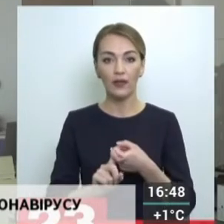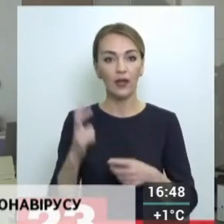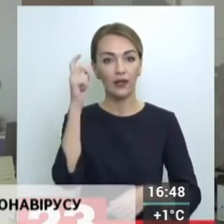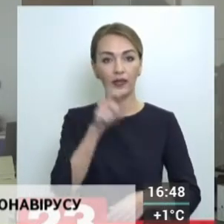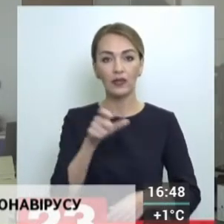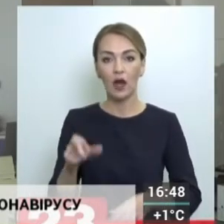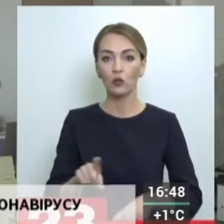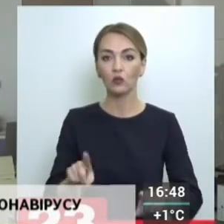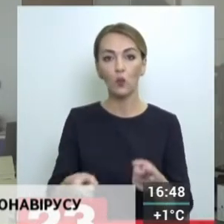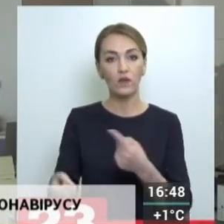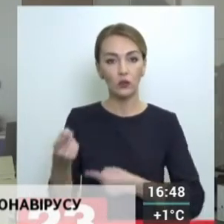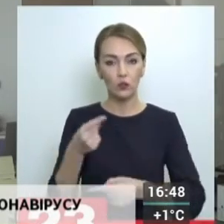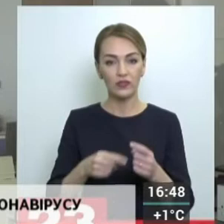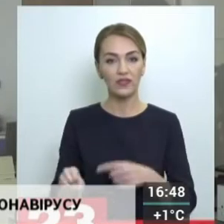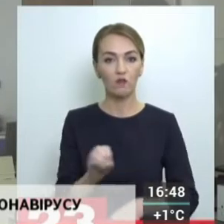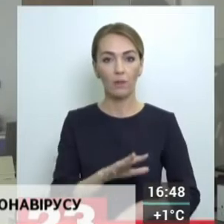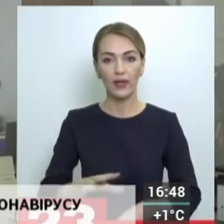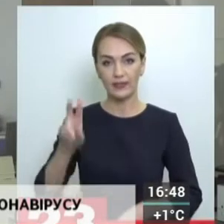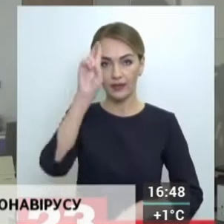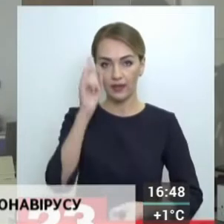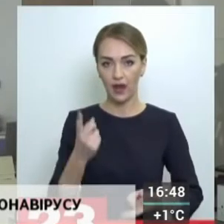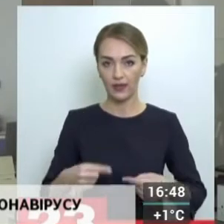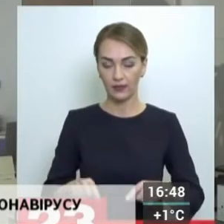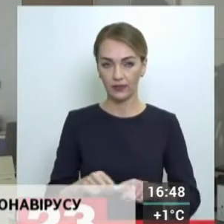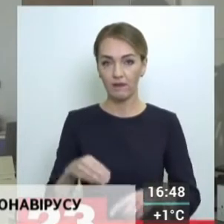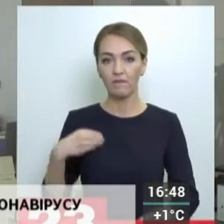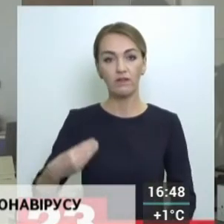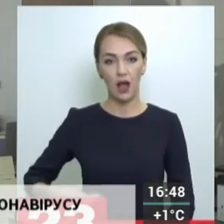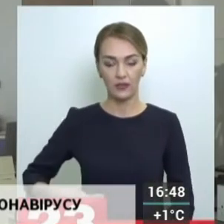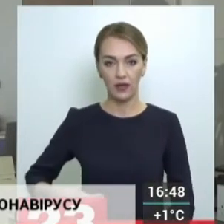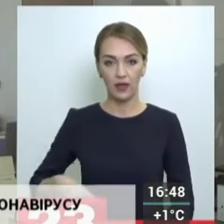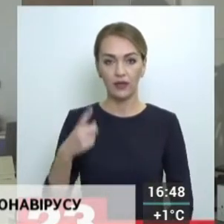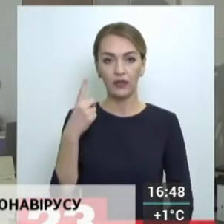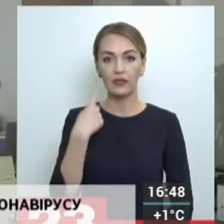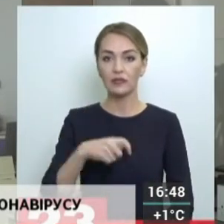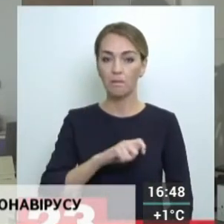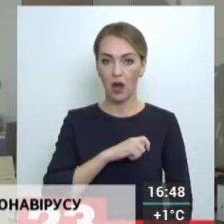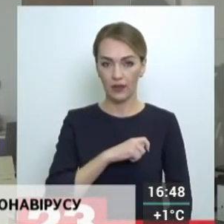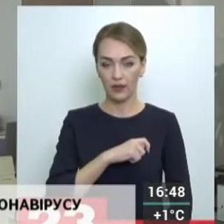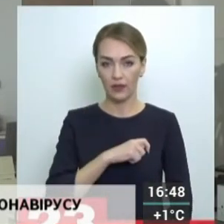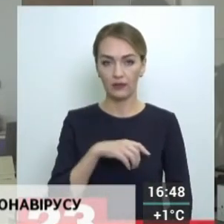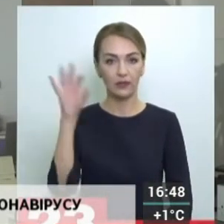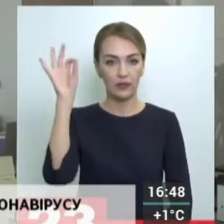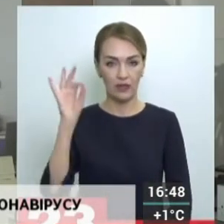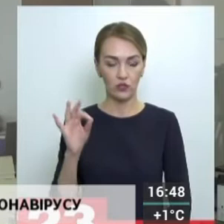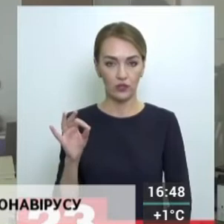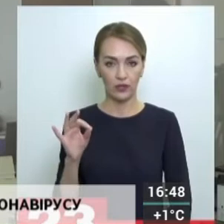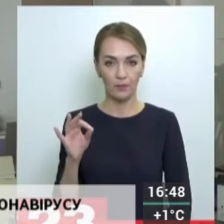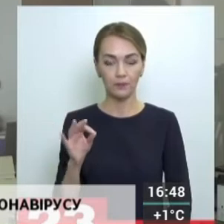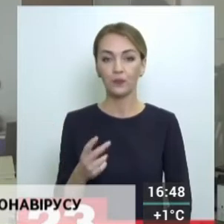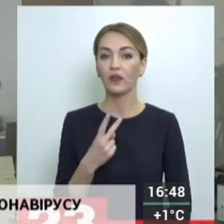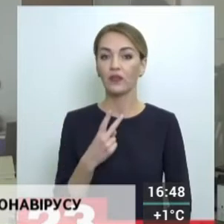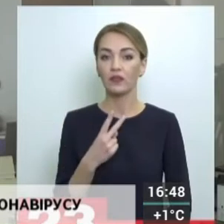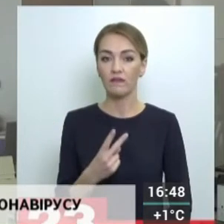що повернулись з європейських країн: Франція, Іспанія, Німеччина.